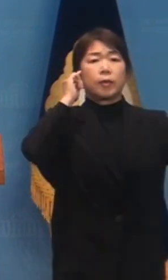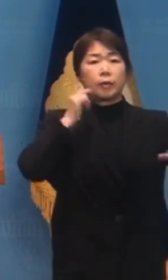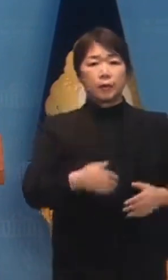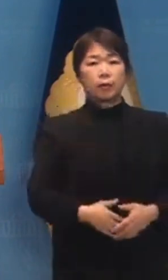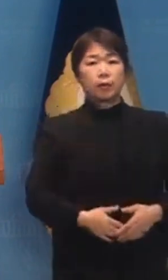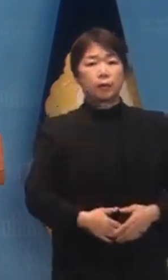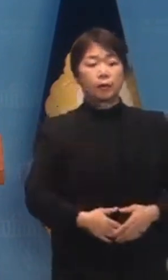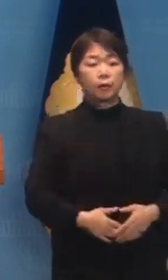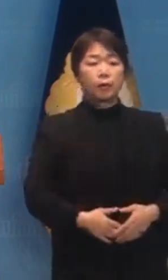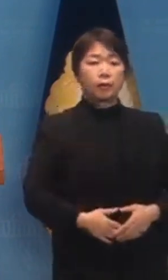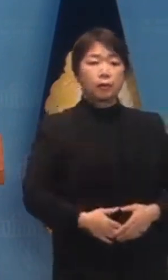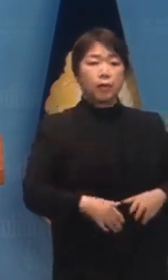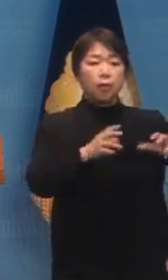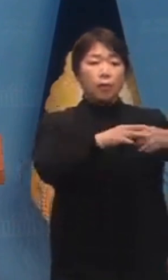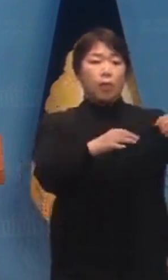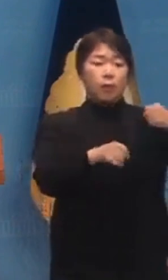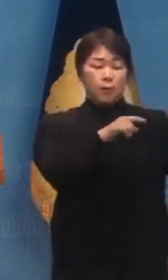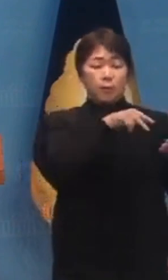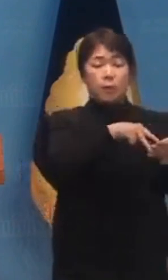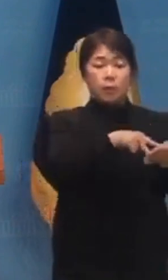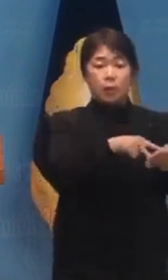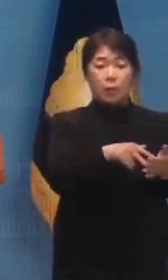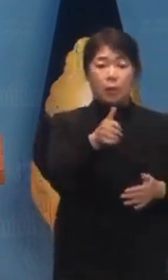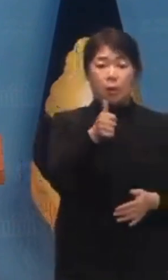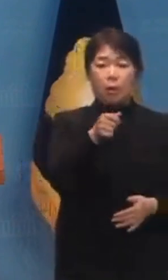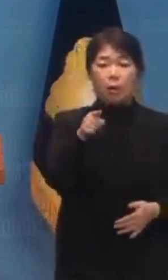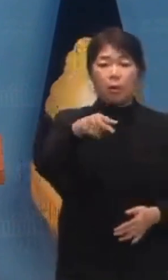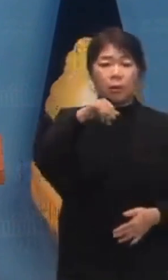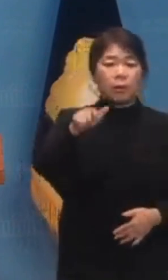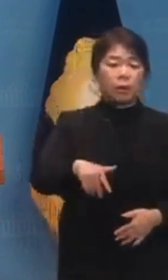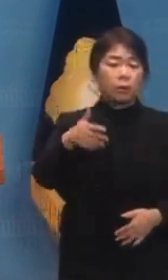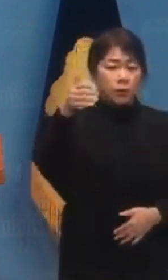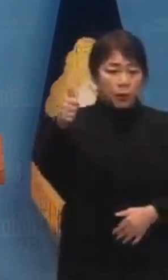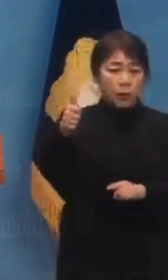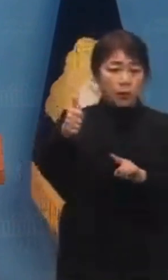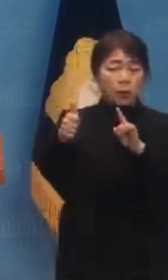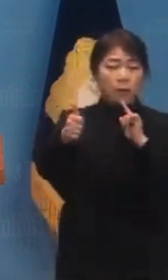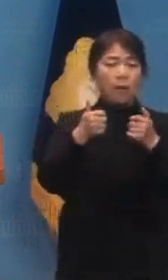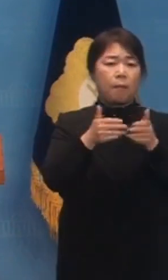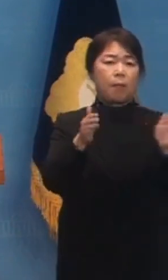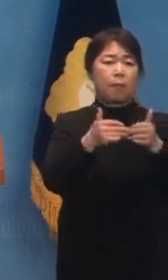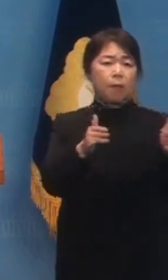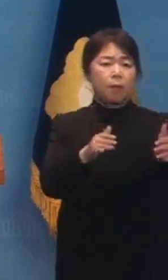국민의힘은 허식 의장의 막말과 폭언에 동조하는 것입니까?